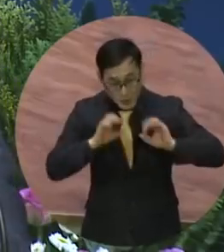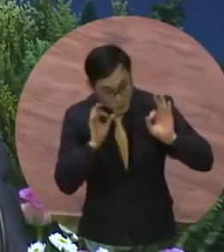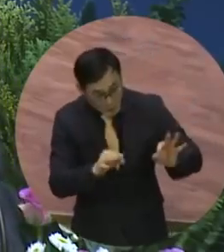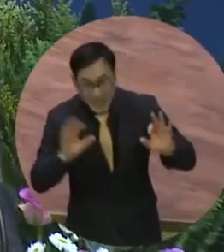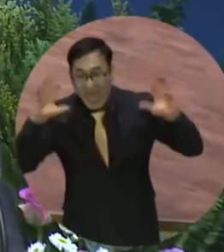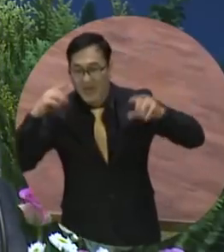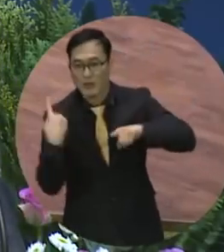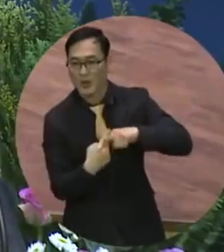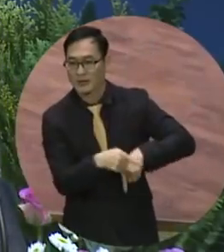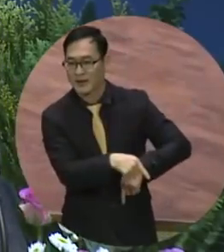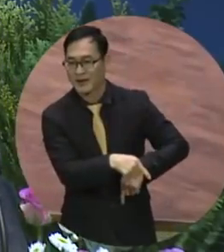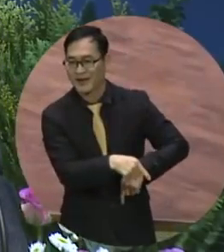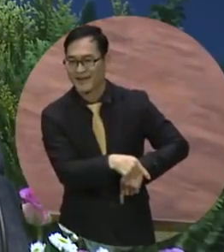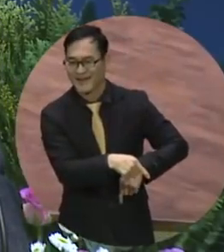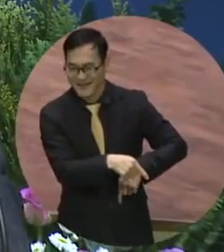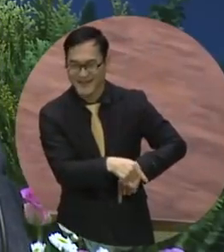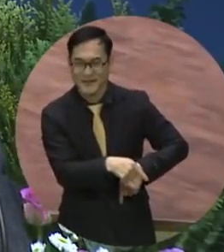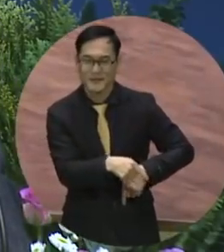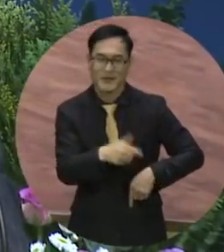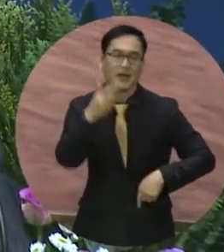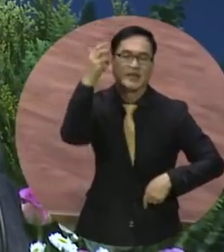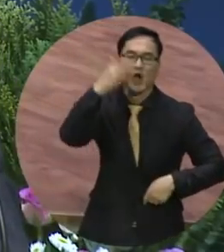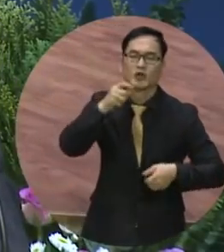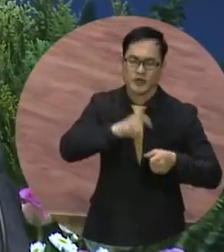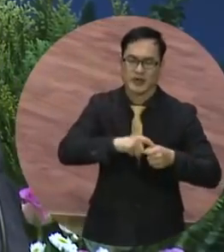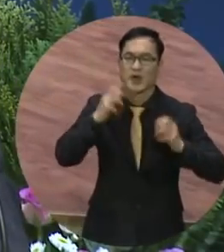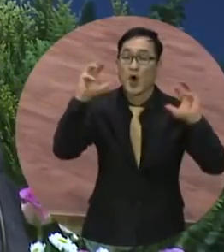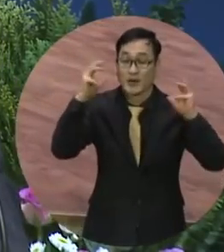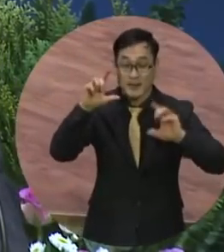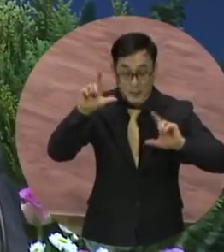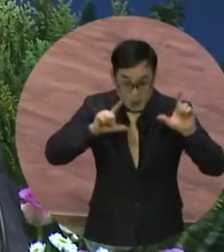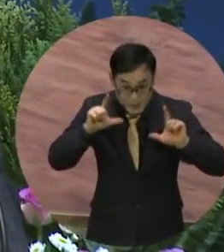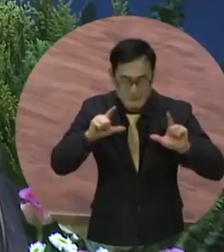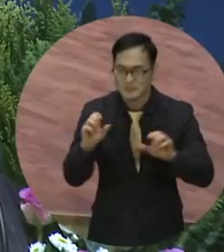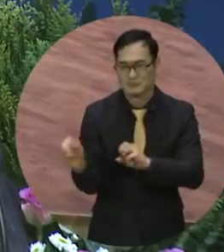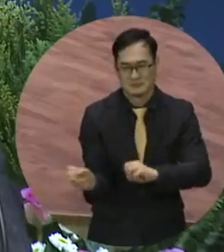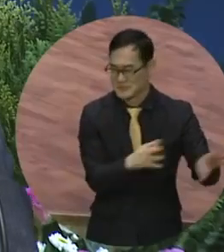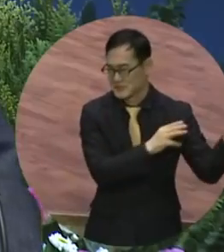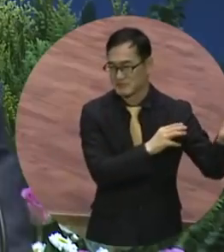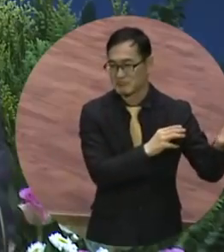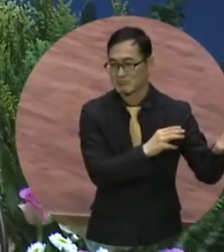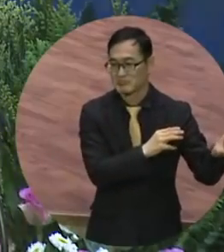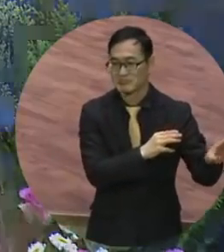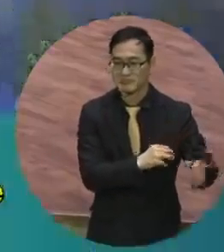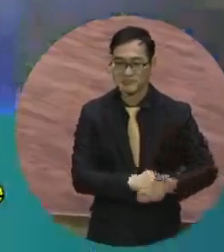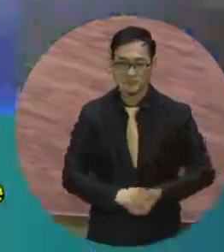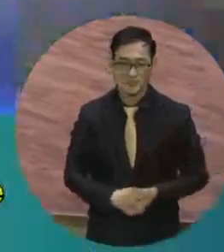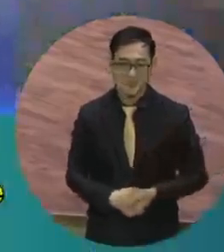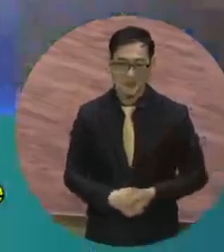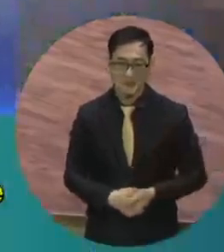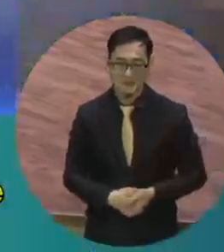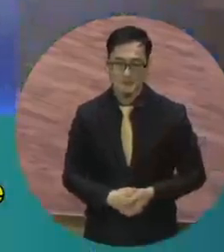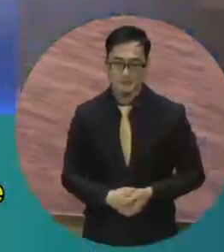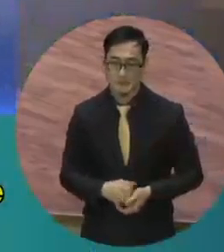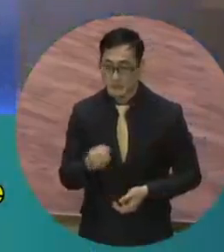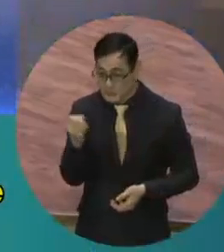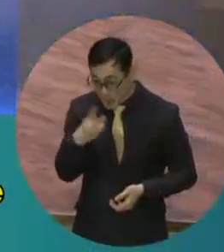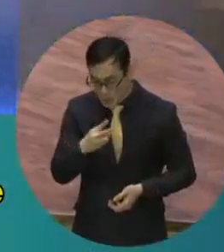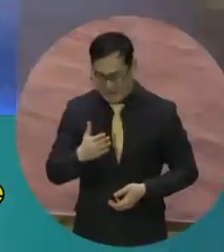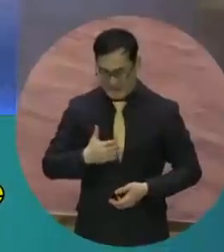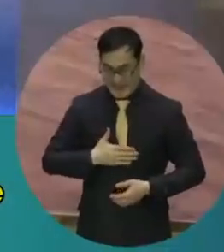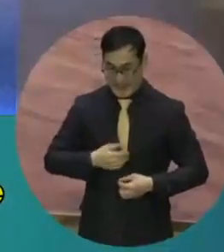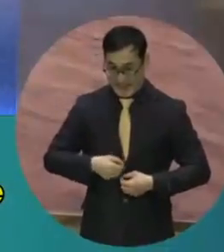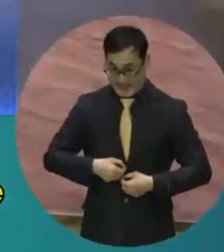어린아이를 버렸노라. 히브리 10장 38절로 39절에도 이렇게 강조합니다. 나의 의인은